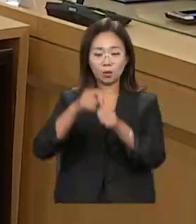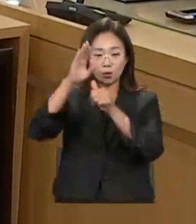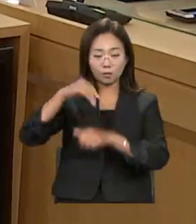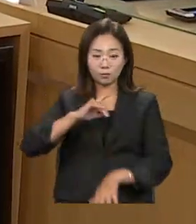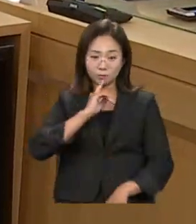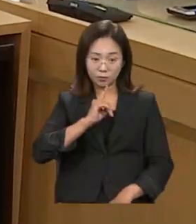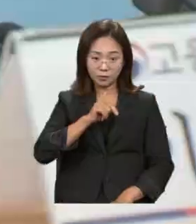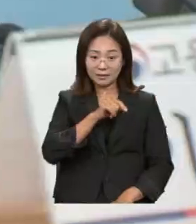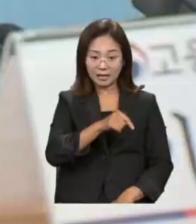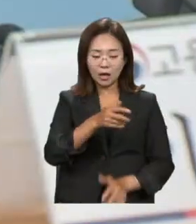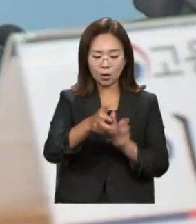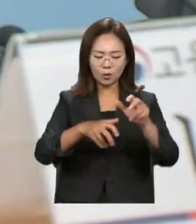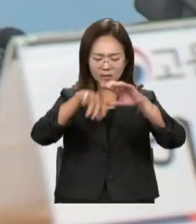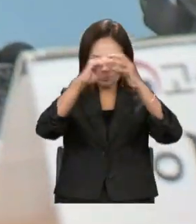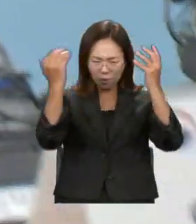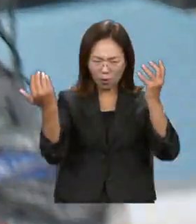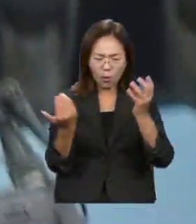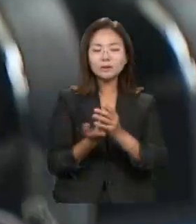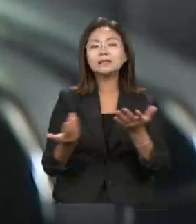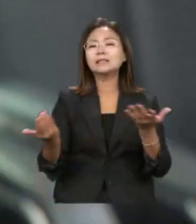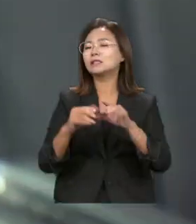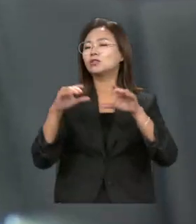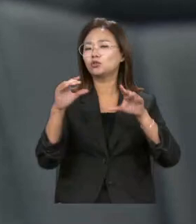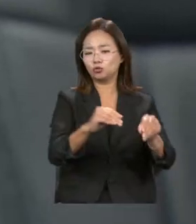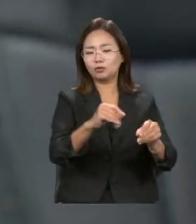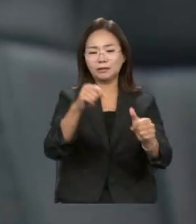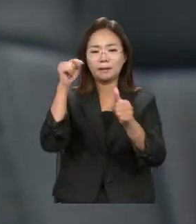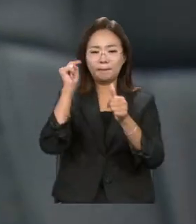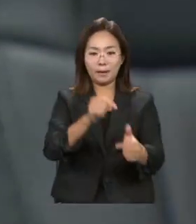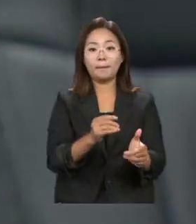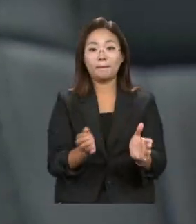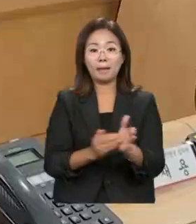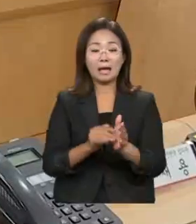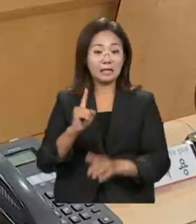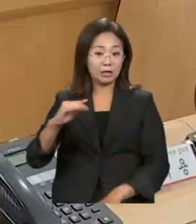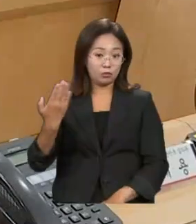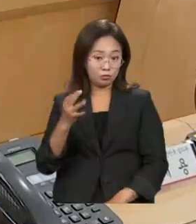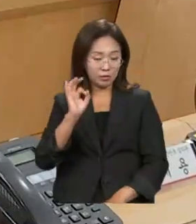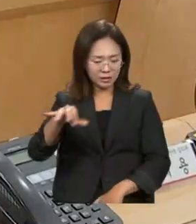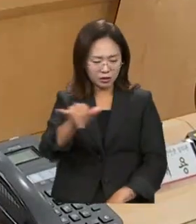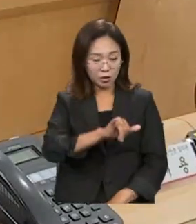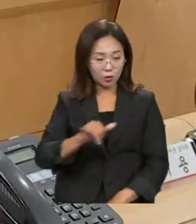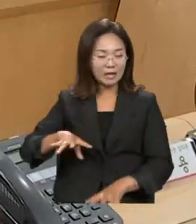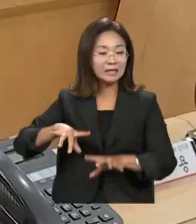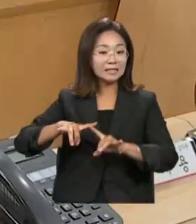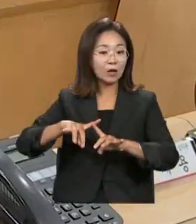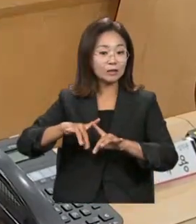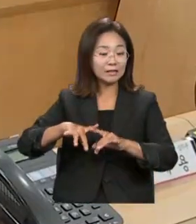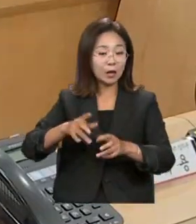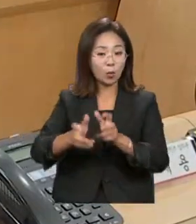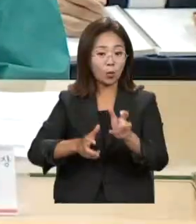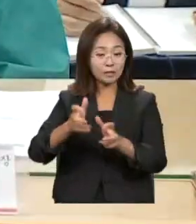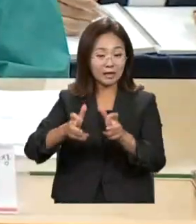고용노동부는 아리셀 공장 전체에 대한 작업 중지 명령을 내렸고 소방당국은 전국의 전지 제조 업체에